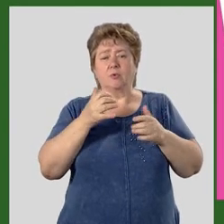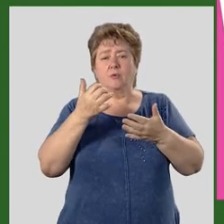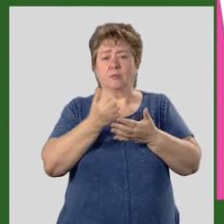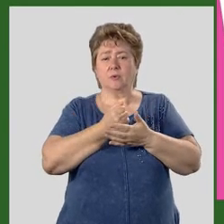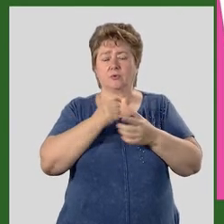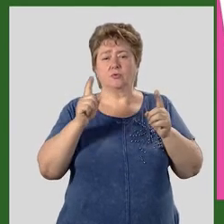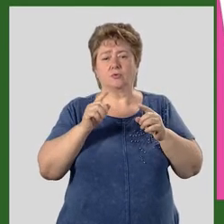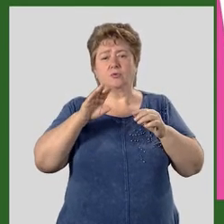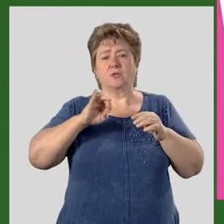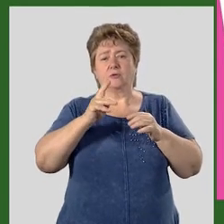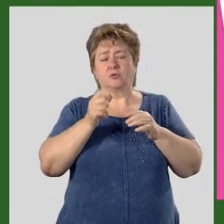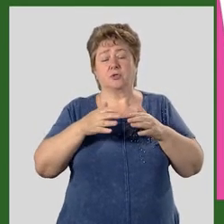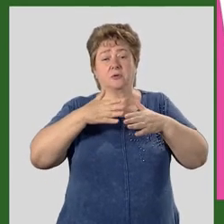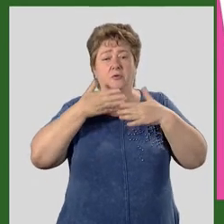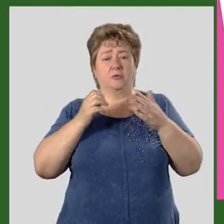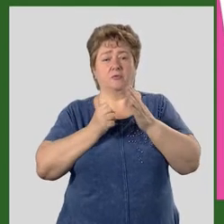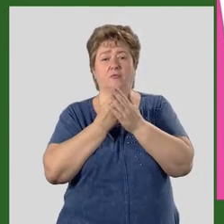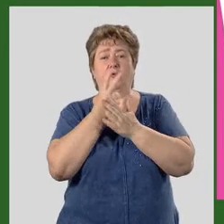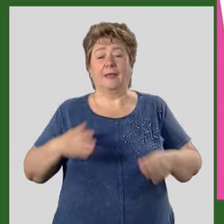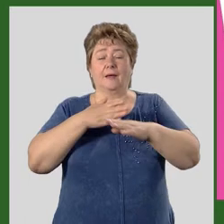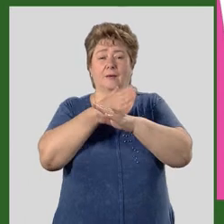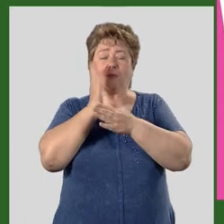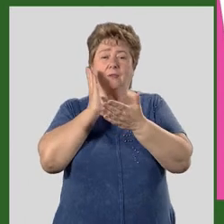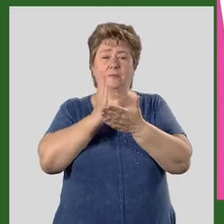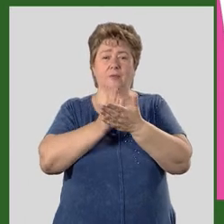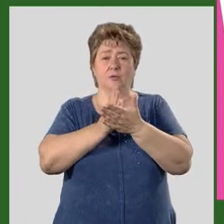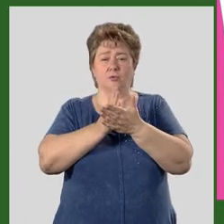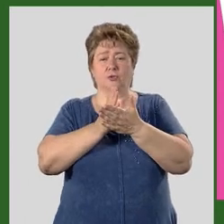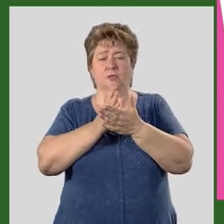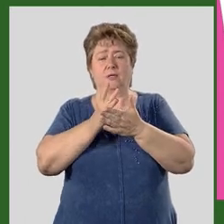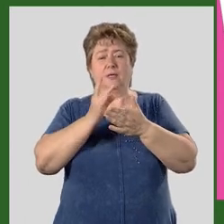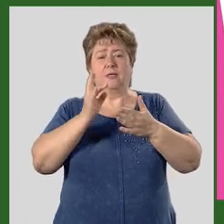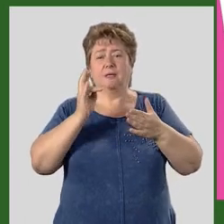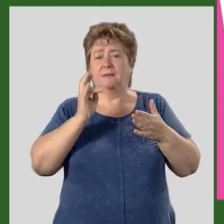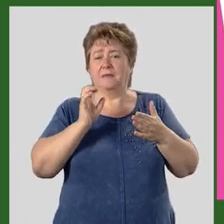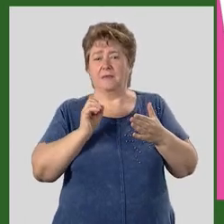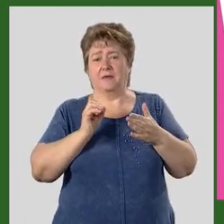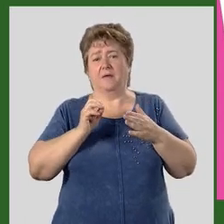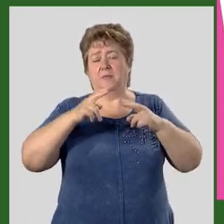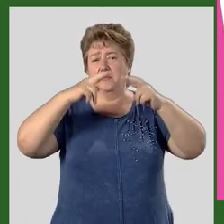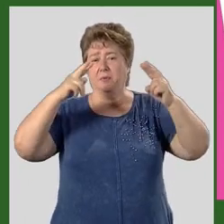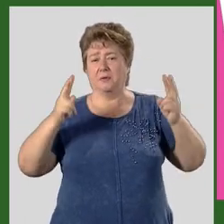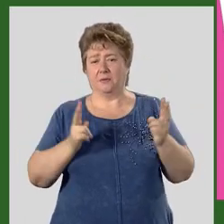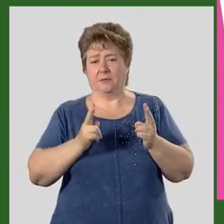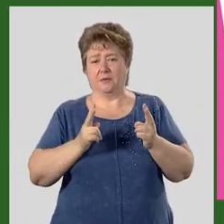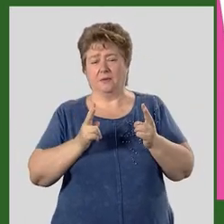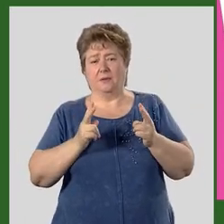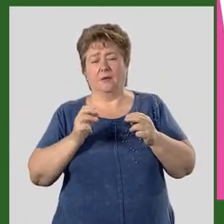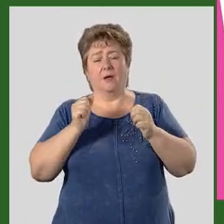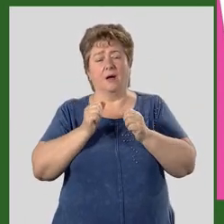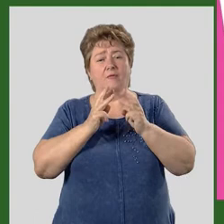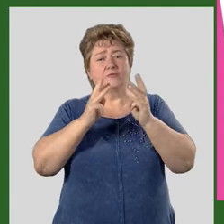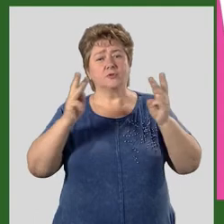определил, что на Тяньшане нет вулканов. Хребты его расположены вовсе не в меридиональном, а